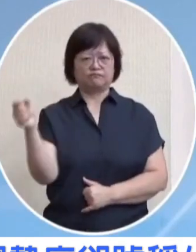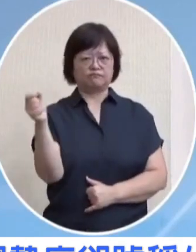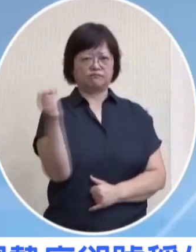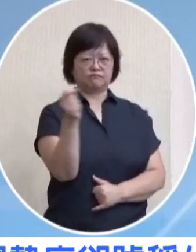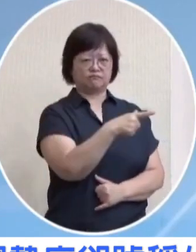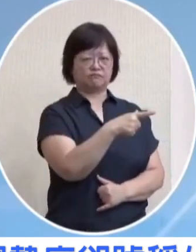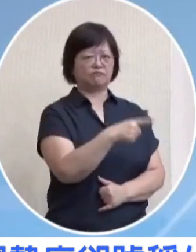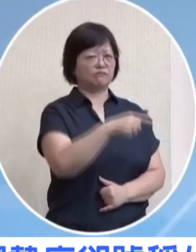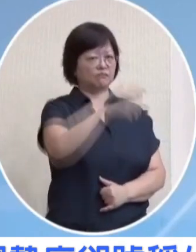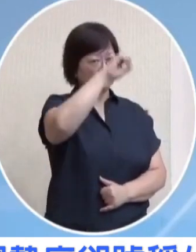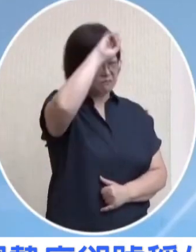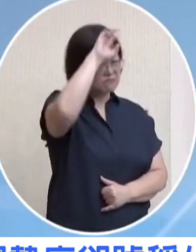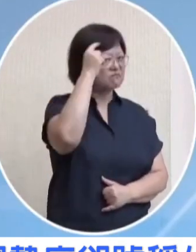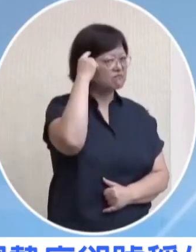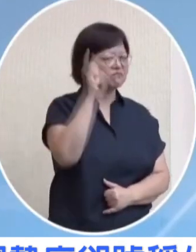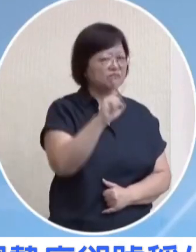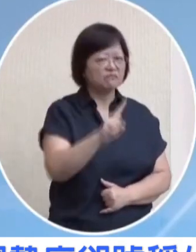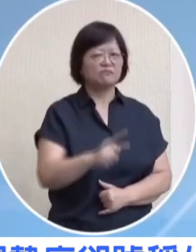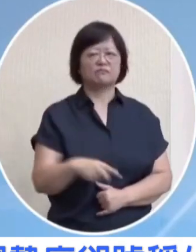于私利。